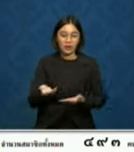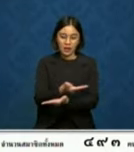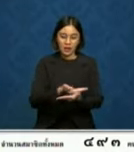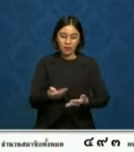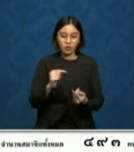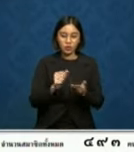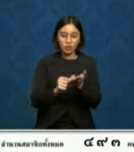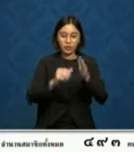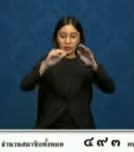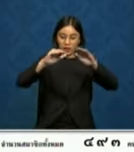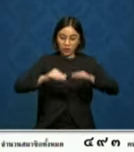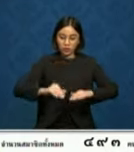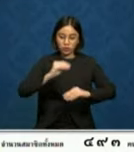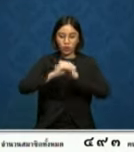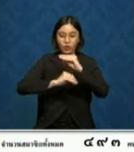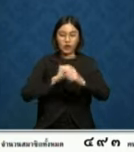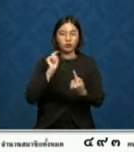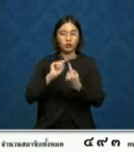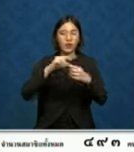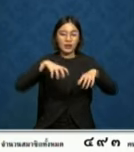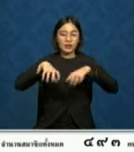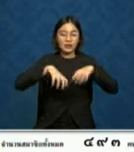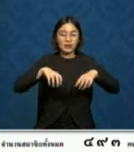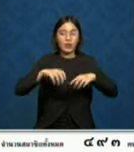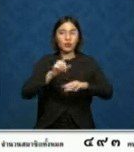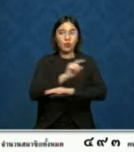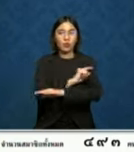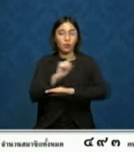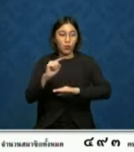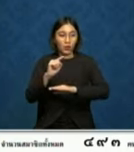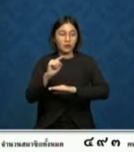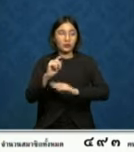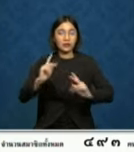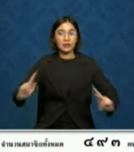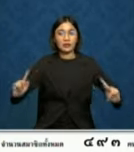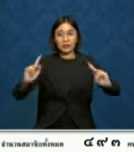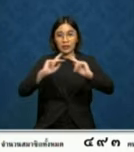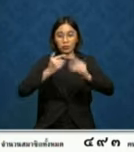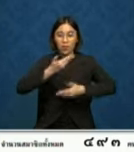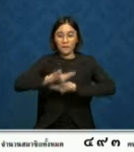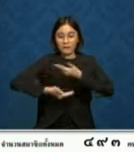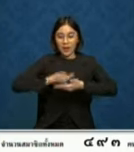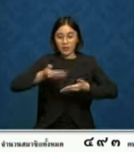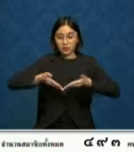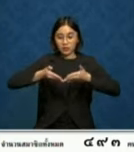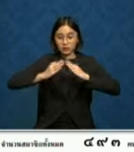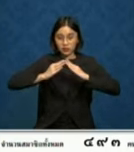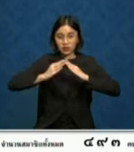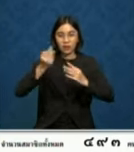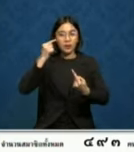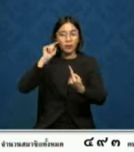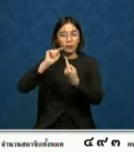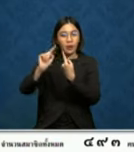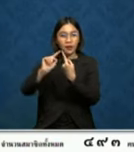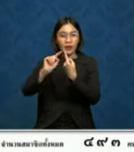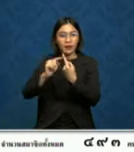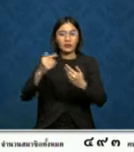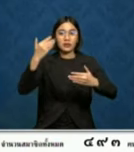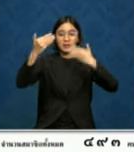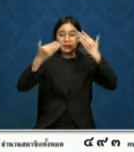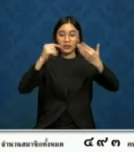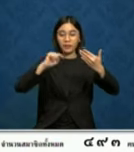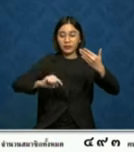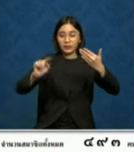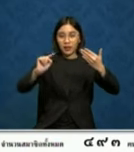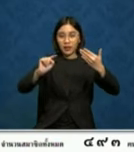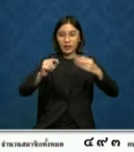ในการการปรับรดโครงการคือการจัดงานวันสถาปนากระทรวงพาณิชย์โดยเป้าหมายของงานนั้นคือ